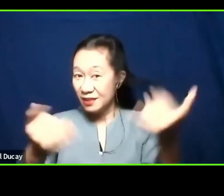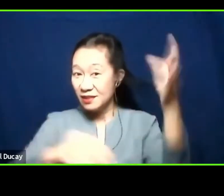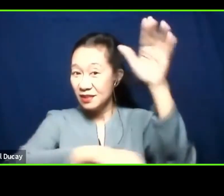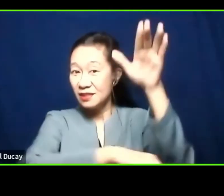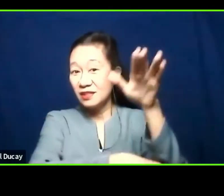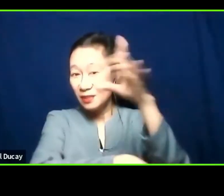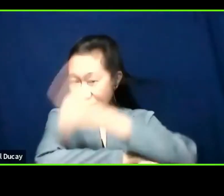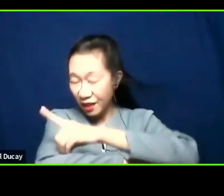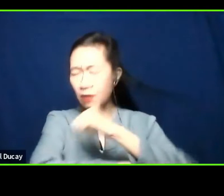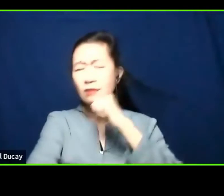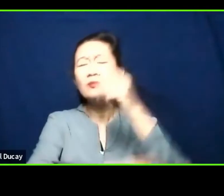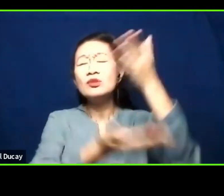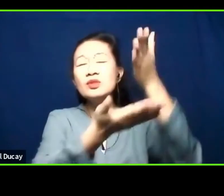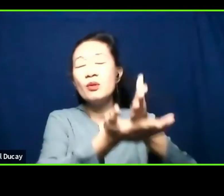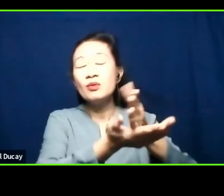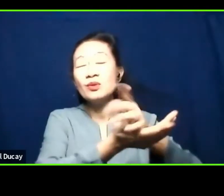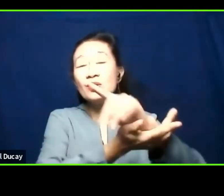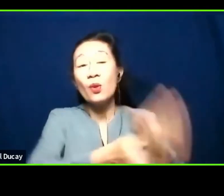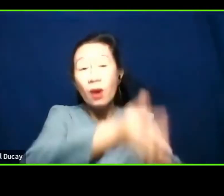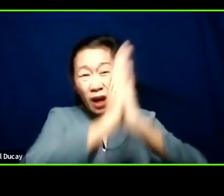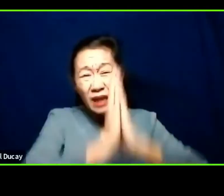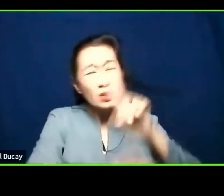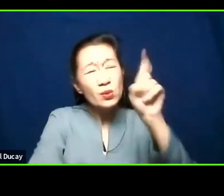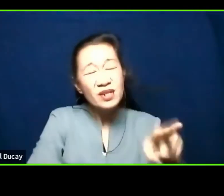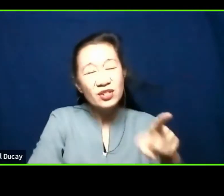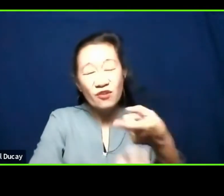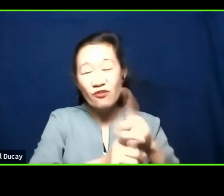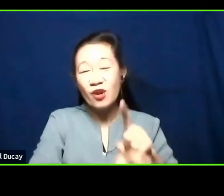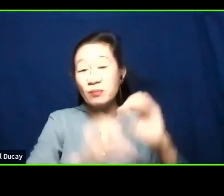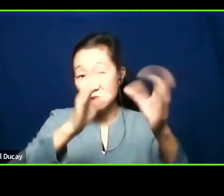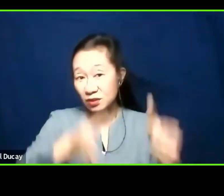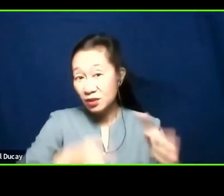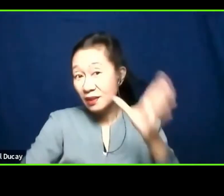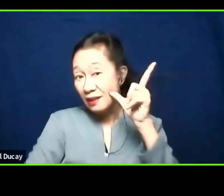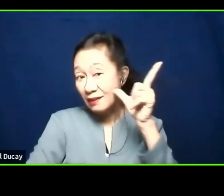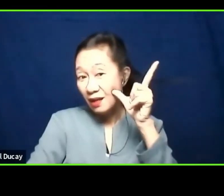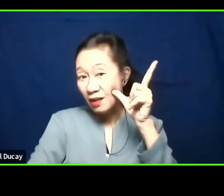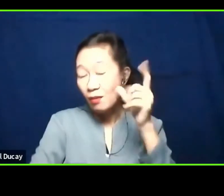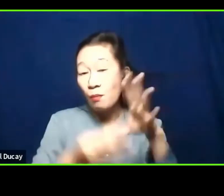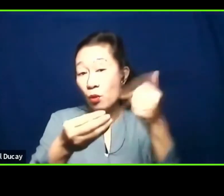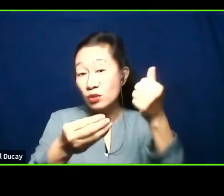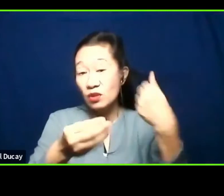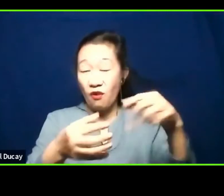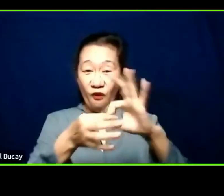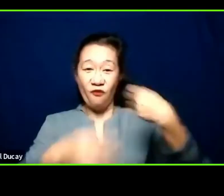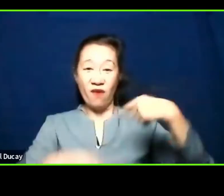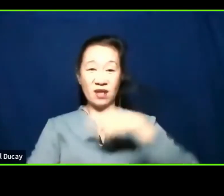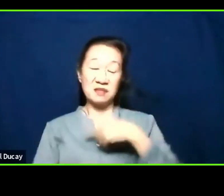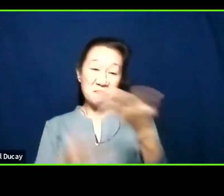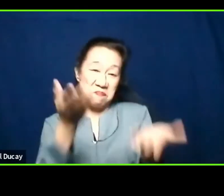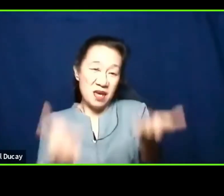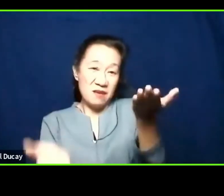po tayong mag-atubiling magtanong sa kanya. Karamihan sa atin,